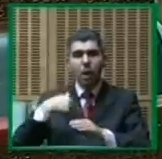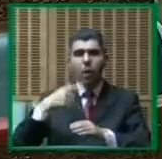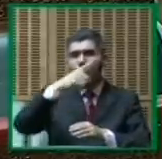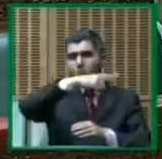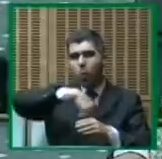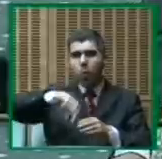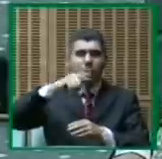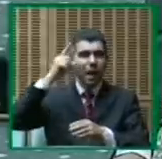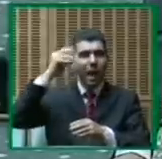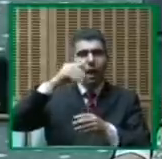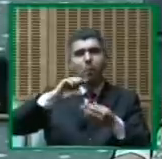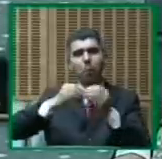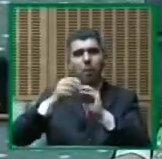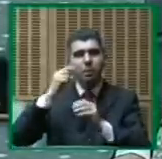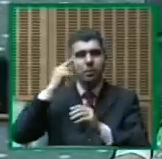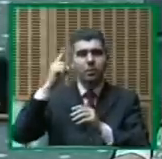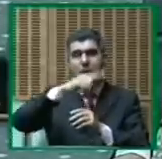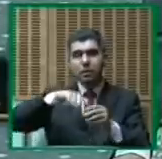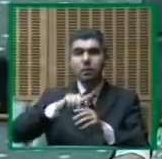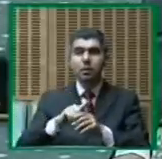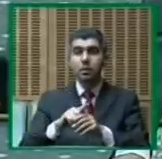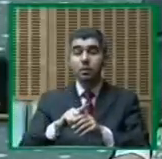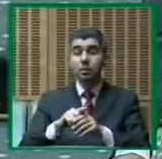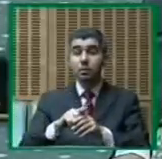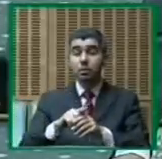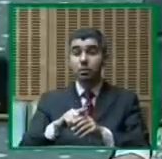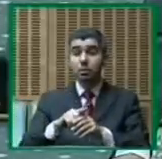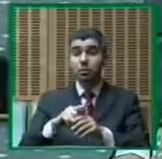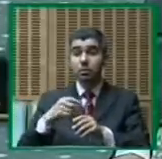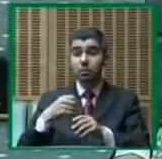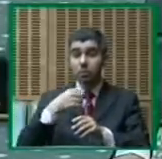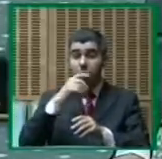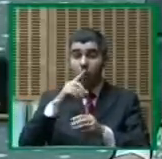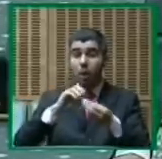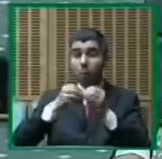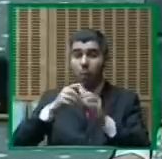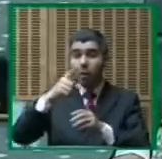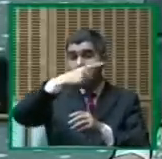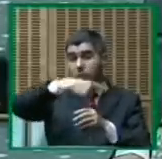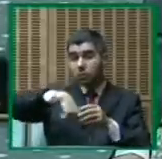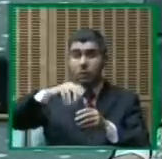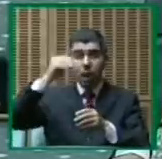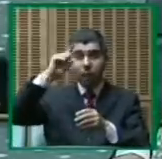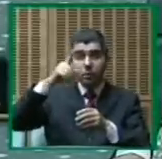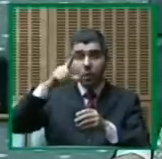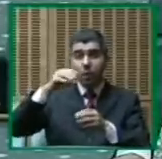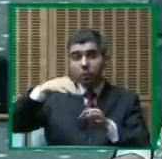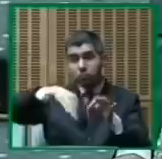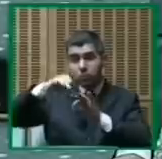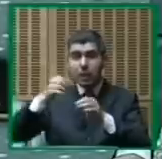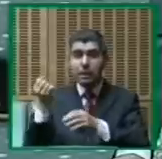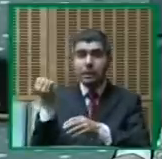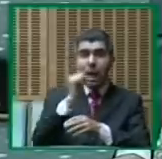نعالجوها. وتم بالطبع بعض الصعوبات فيما يخص تمويل التجهيزات العمومية